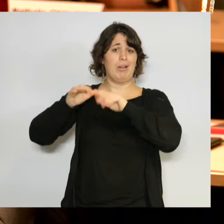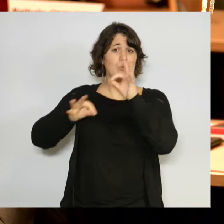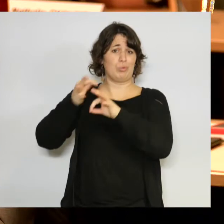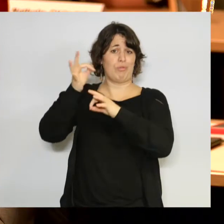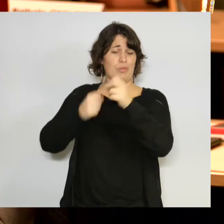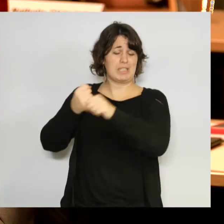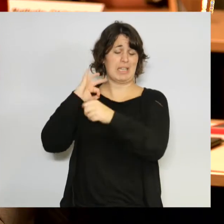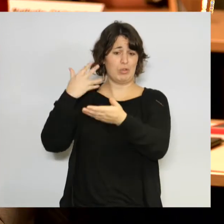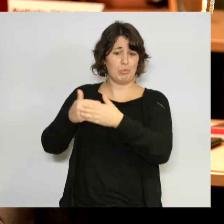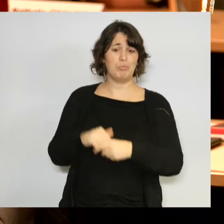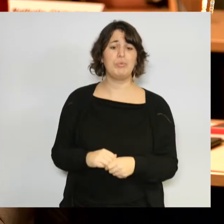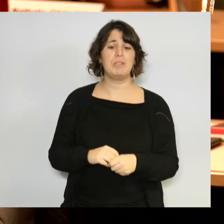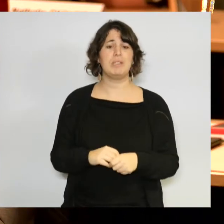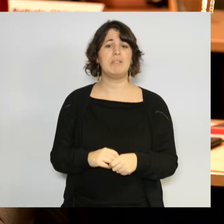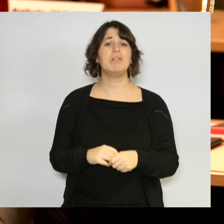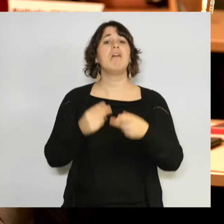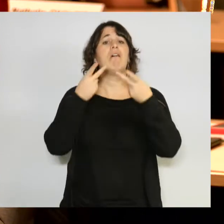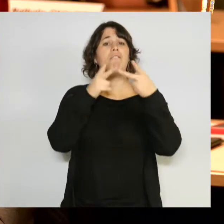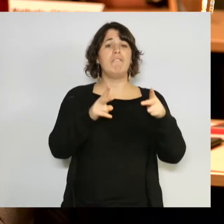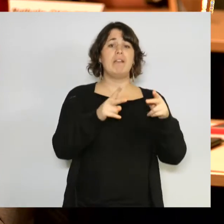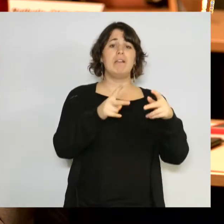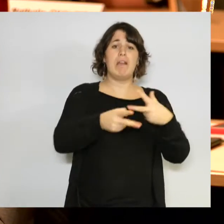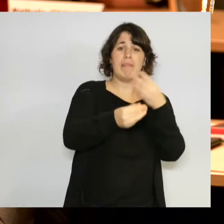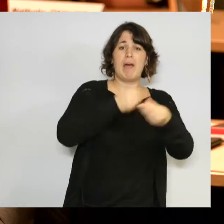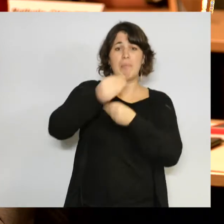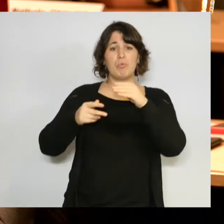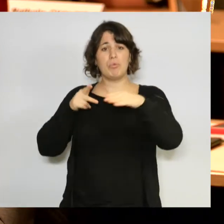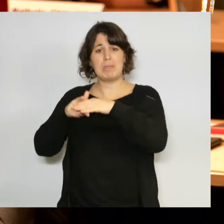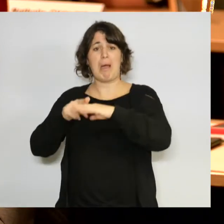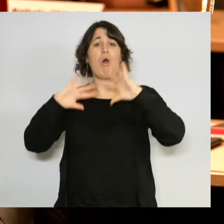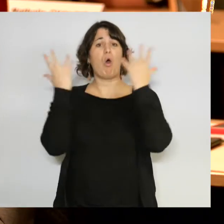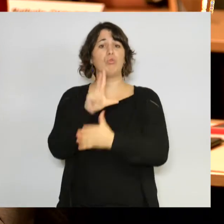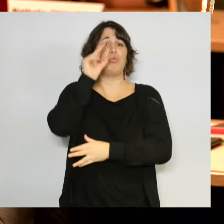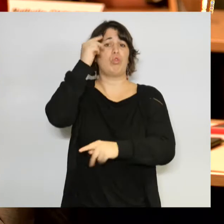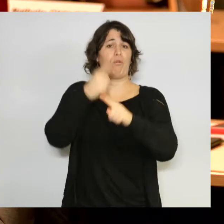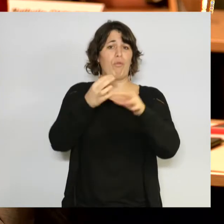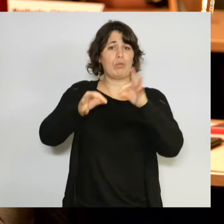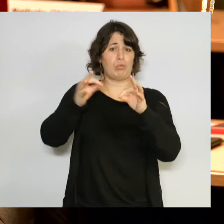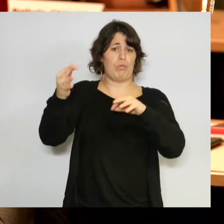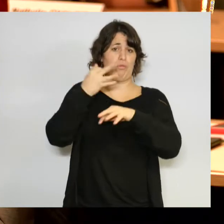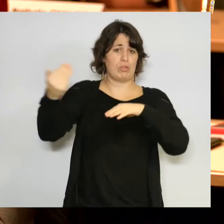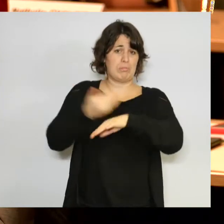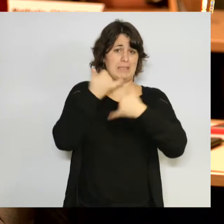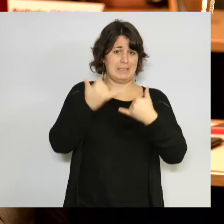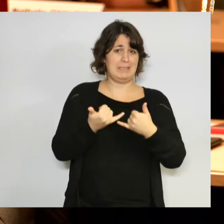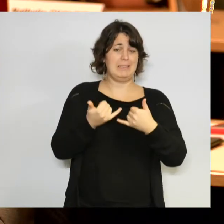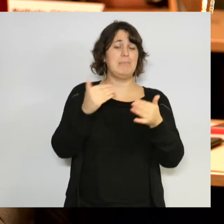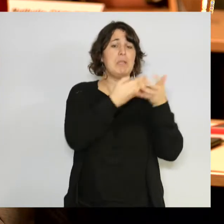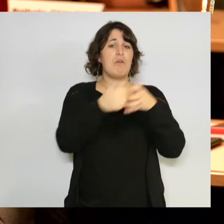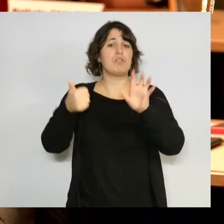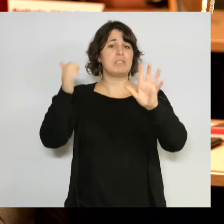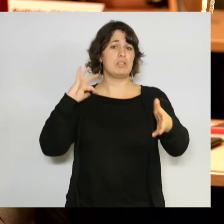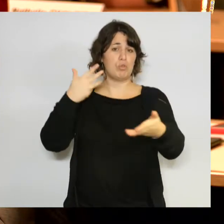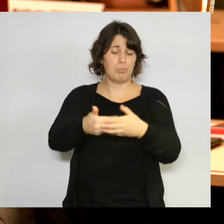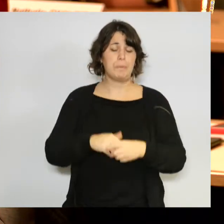Brest, site d'étape ou ville de grand départ, a déjà accueilli 30 fois le Tour de France depuis 1906. C'est une immense fierté